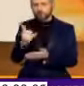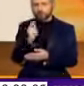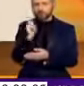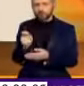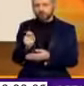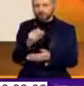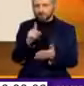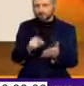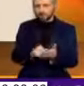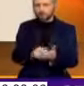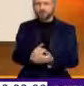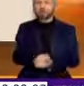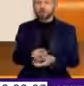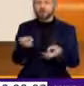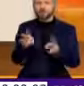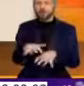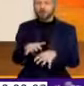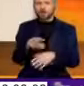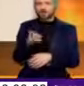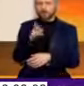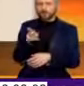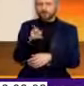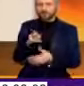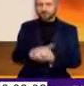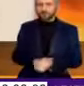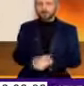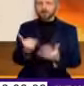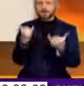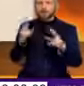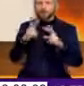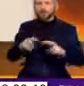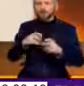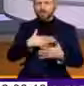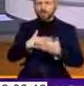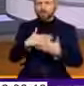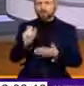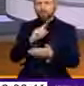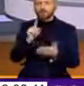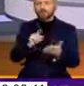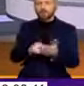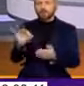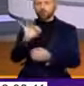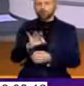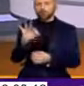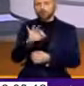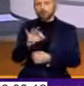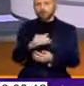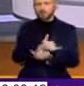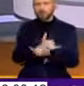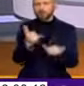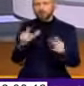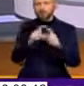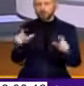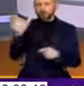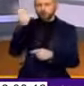його. Пане Юрію, залишається у нас буквально 2 хвилини. Зараз розглядається активно питання щодо забезпечення